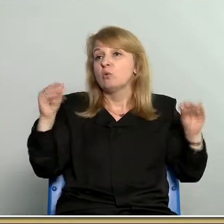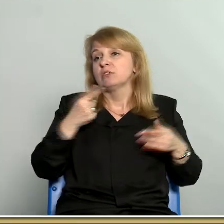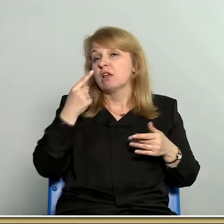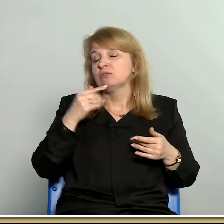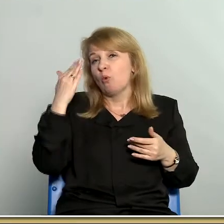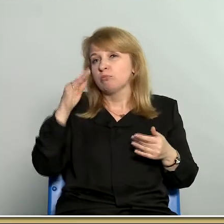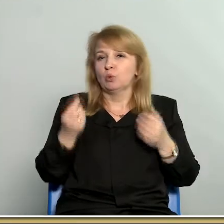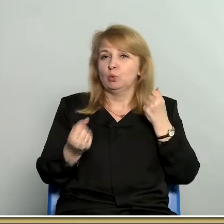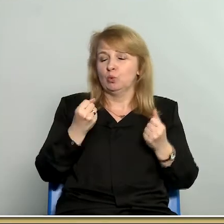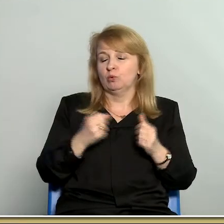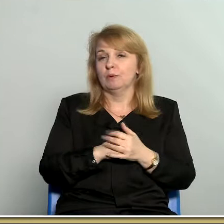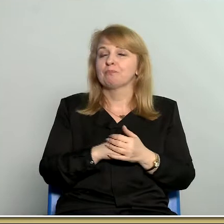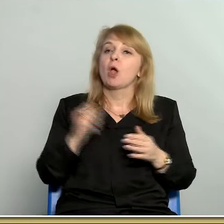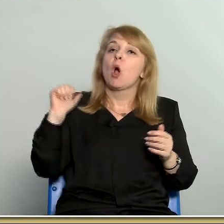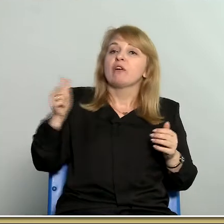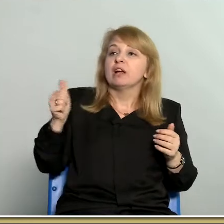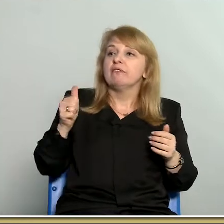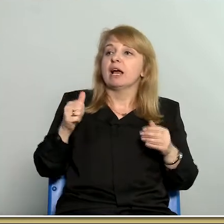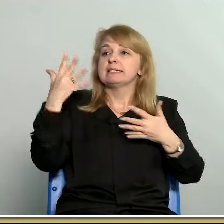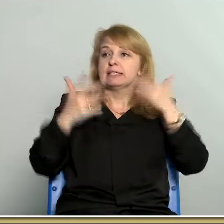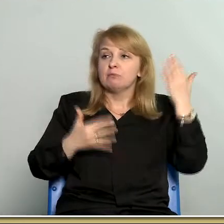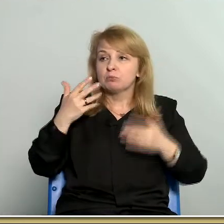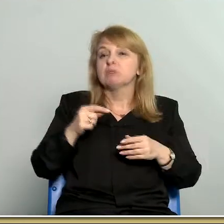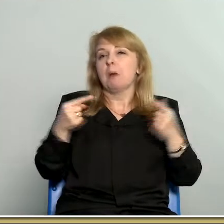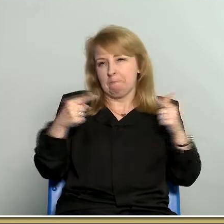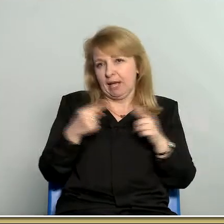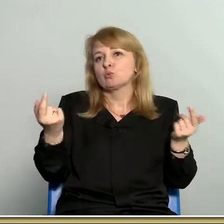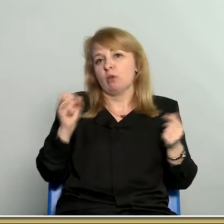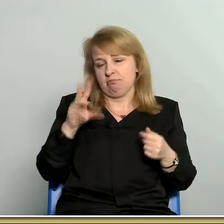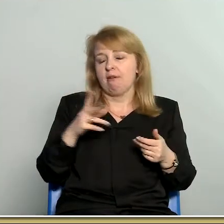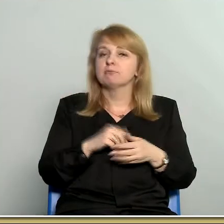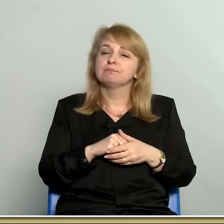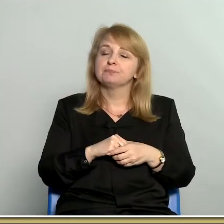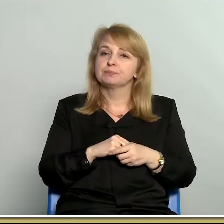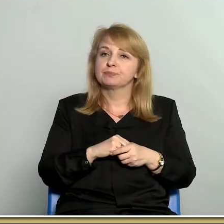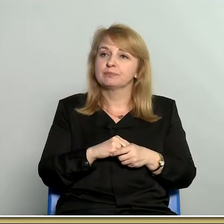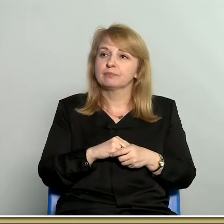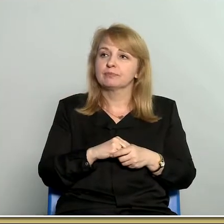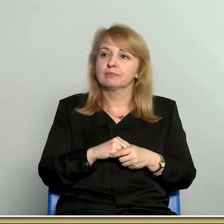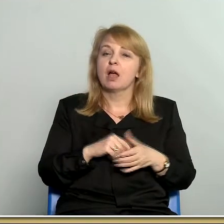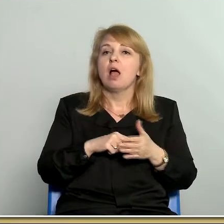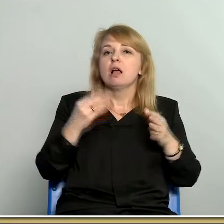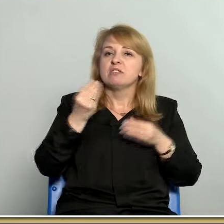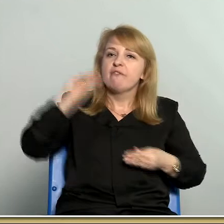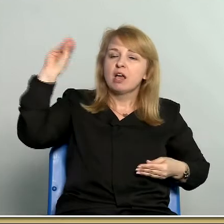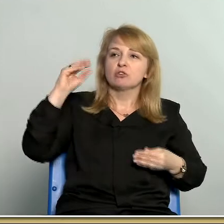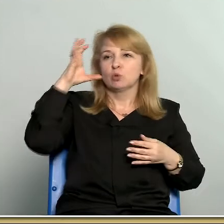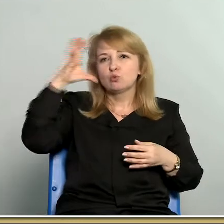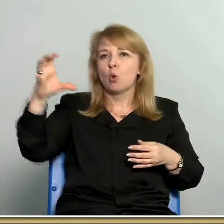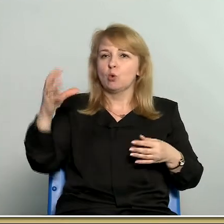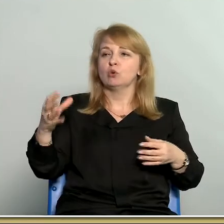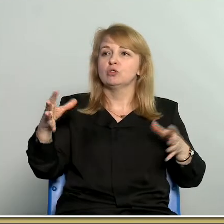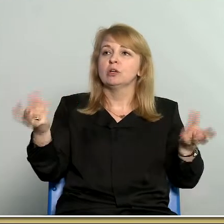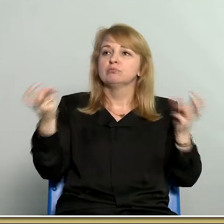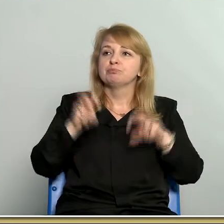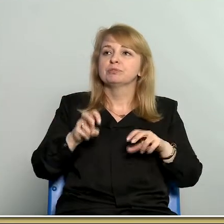kompetencje cyfrowe może bardziej. Jeżeli chodzi o zwiększenie zdolności do zatrudnienia uczniów szkół i